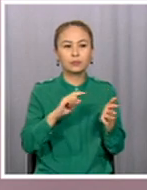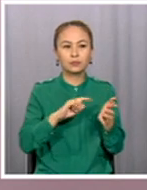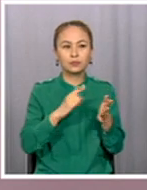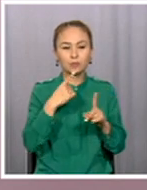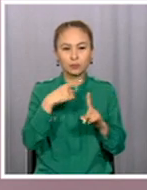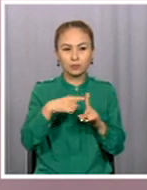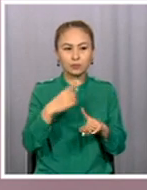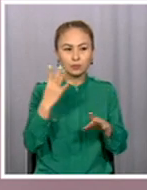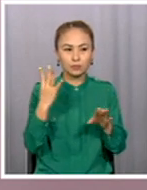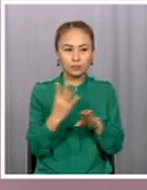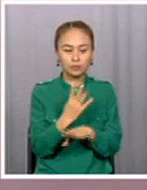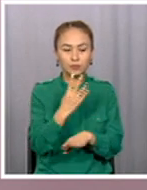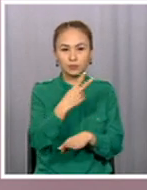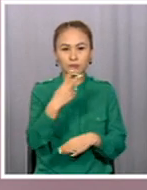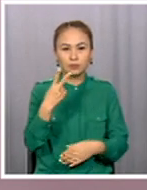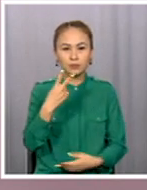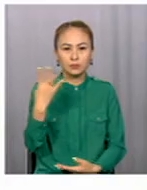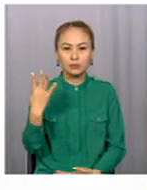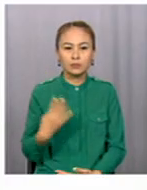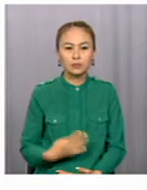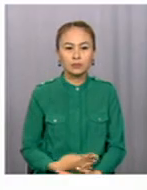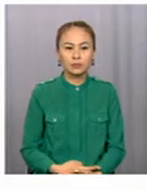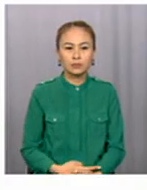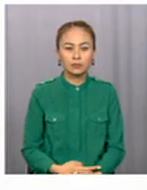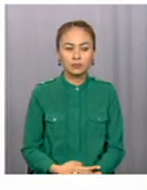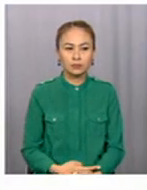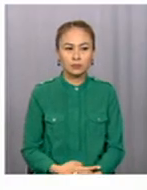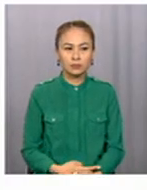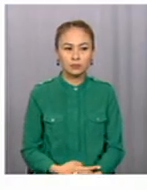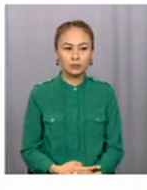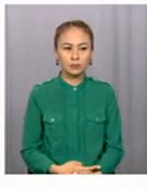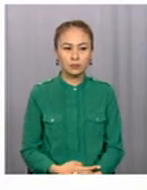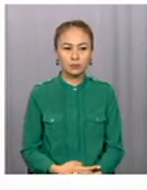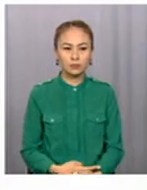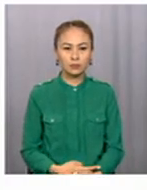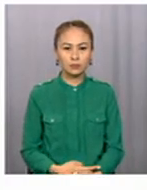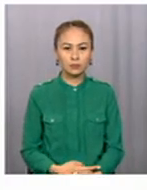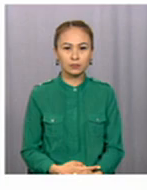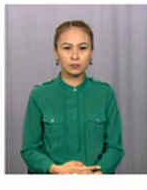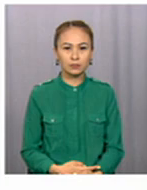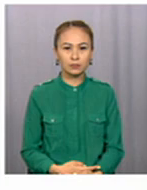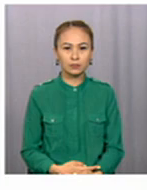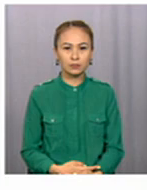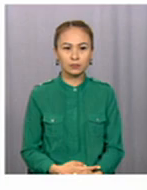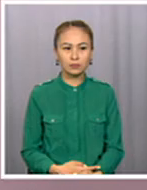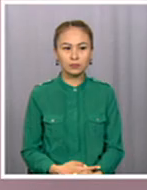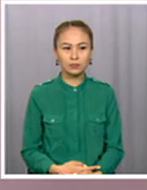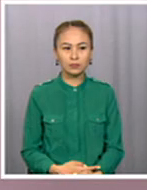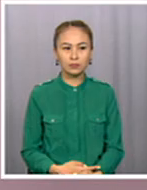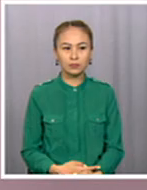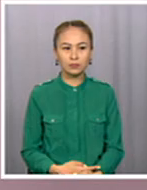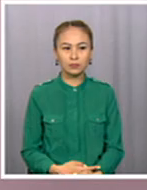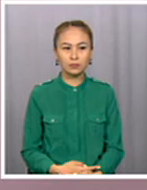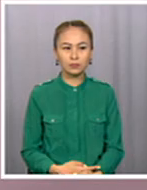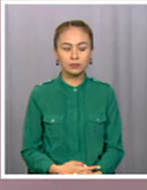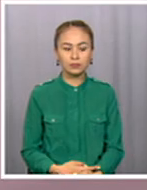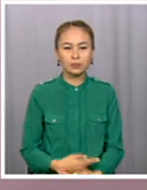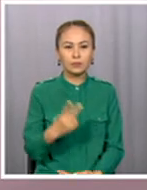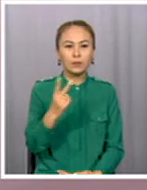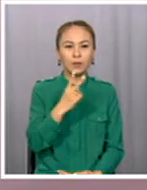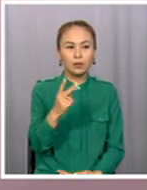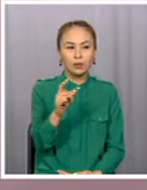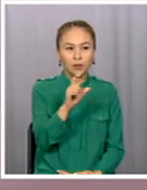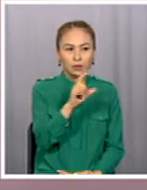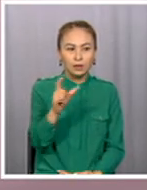қосамыз. Өйткені 4 қабырғасы бар. Мәні 24 сантиметрге тең. Екінші шаршының